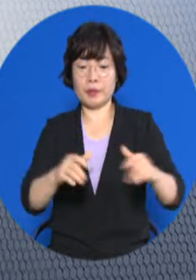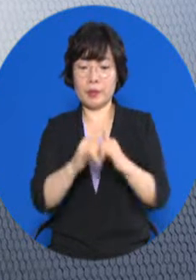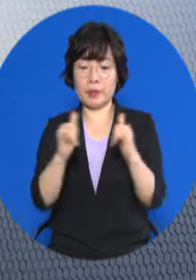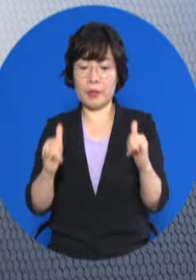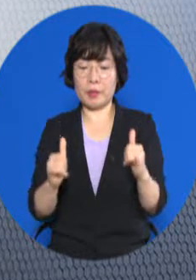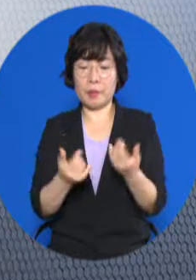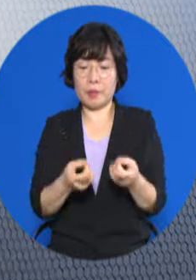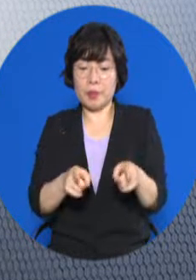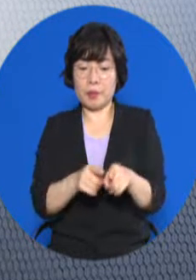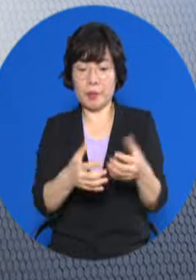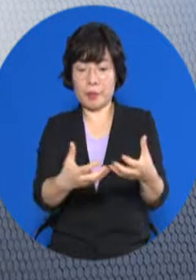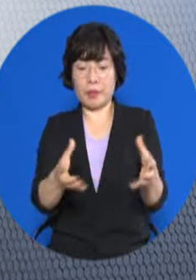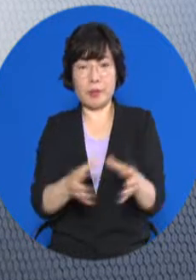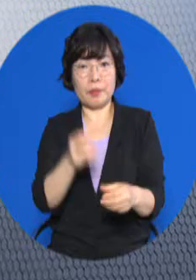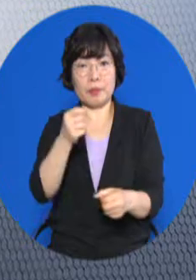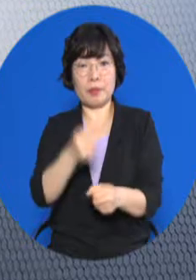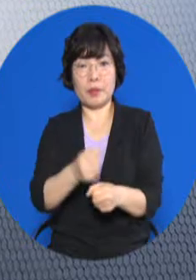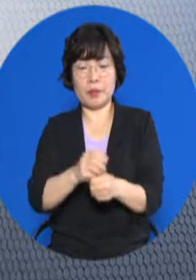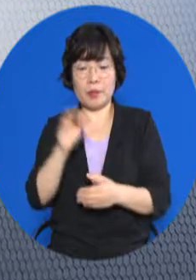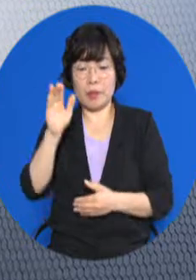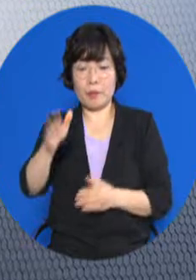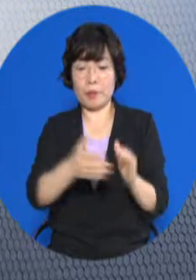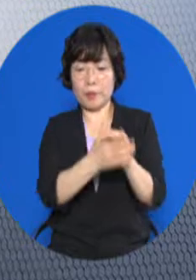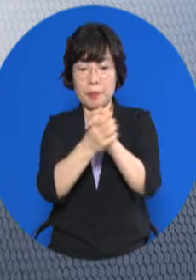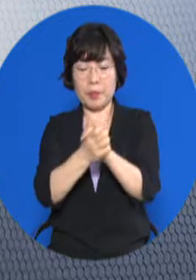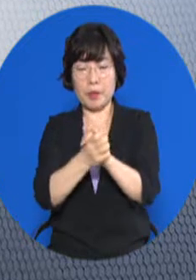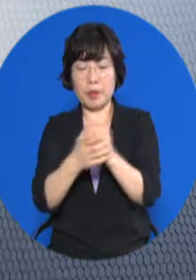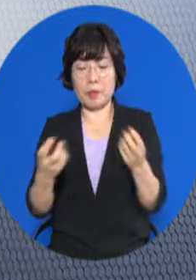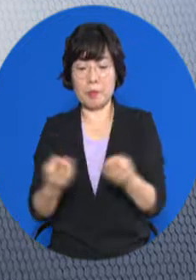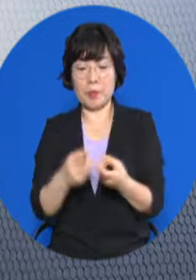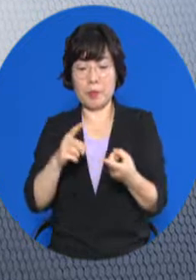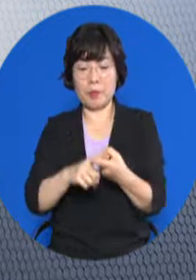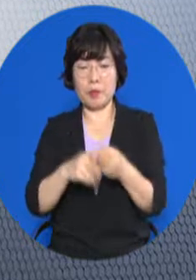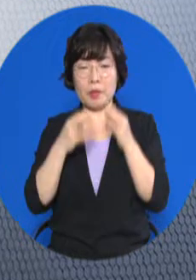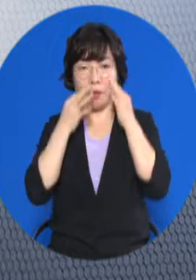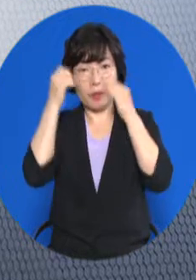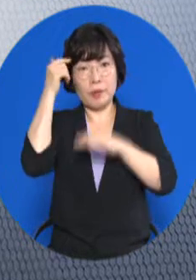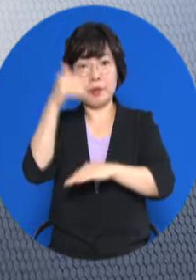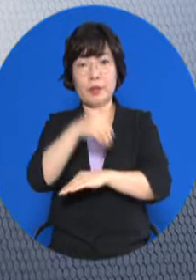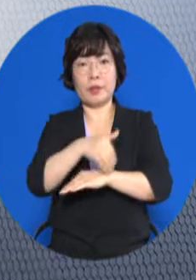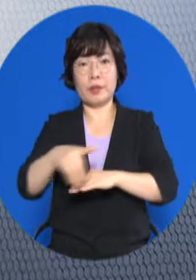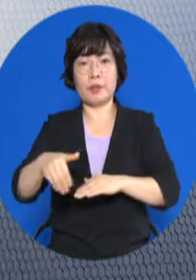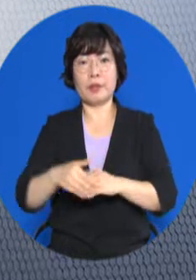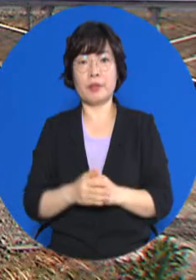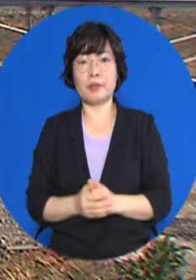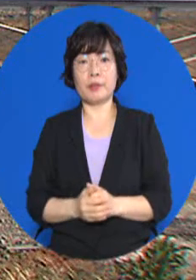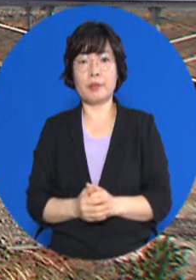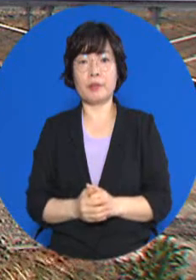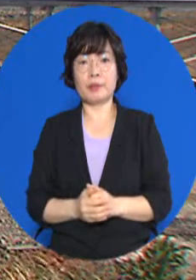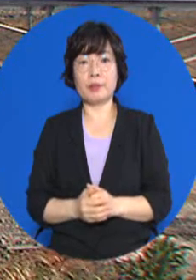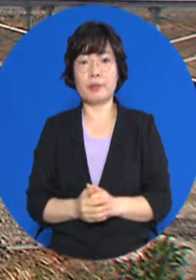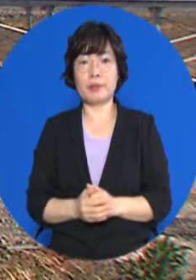정민들과 공동 협의체를 구성해 향후 상생 방안도 모색할 계획이라고 밝혔습니다.